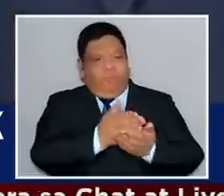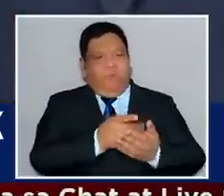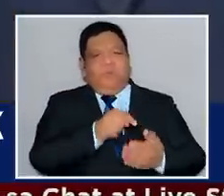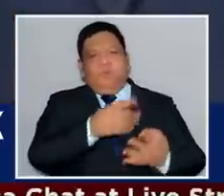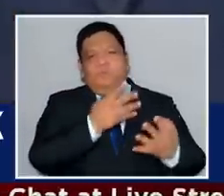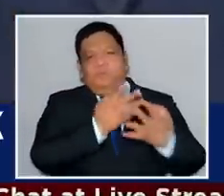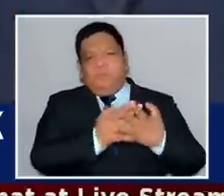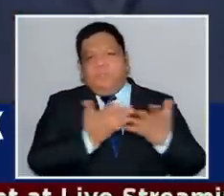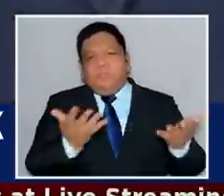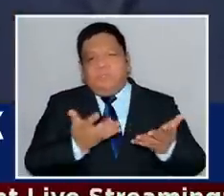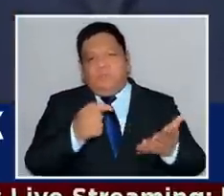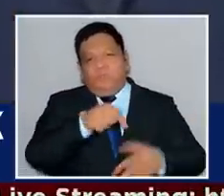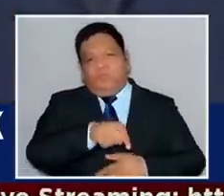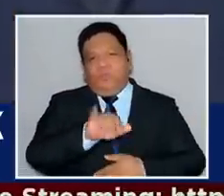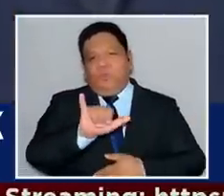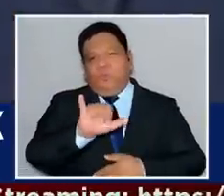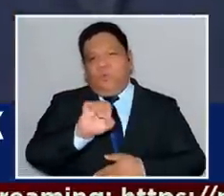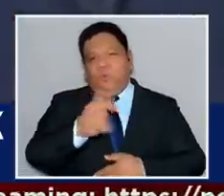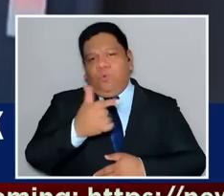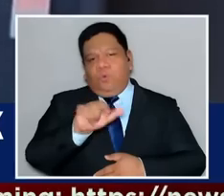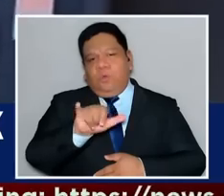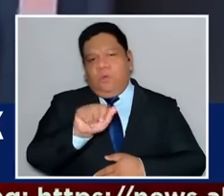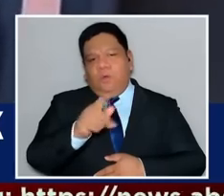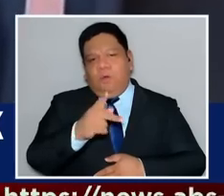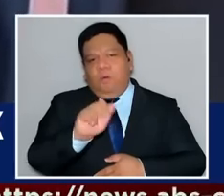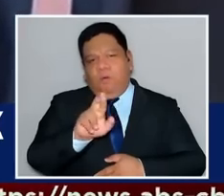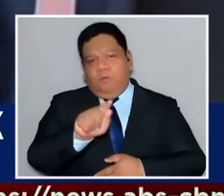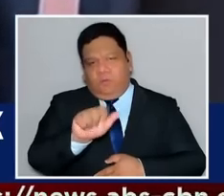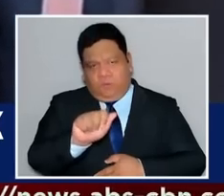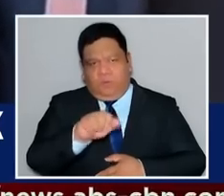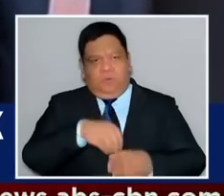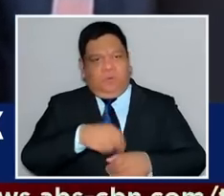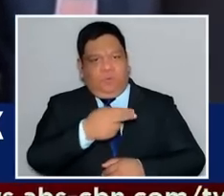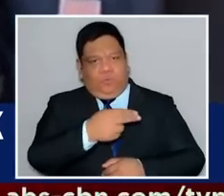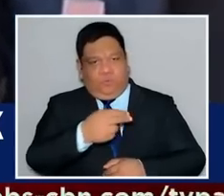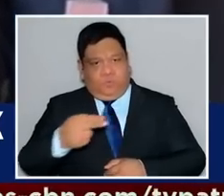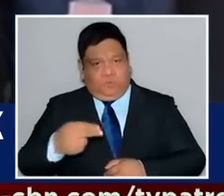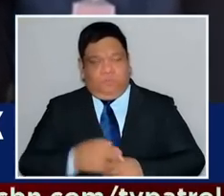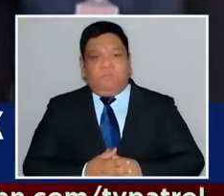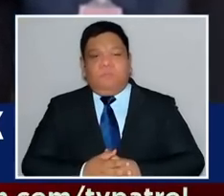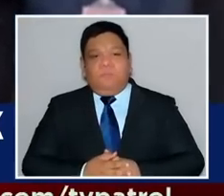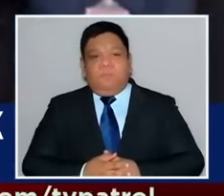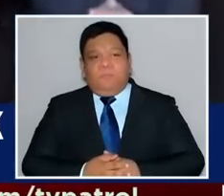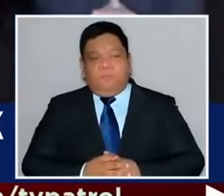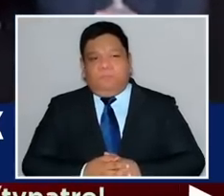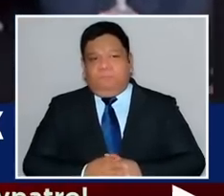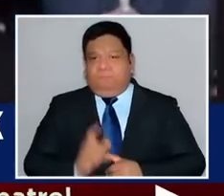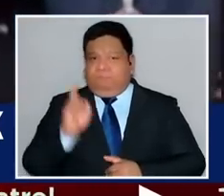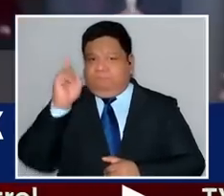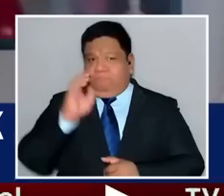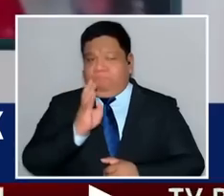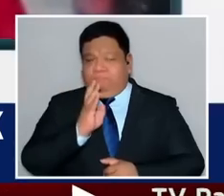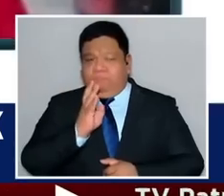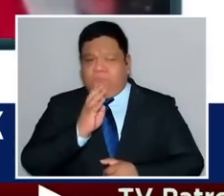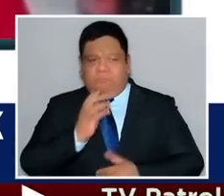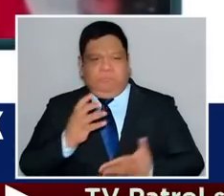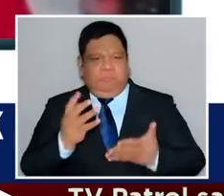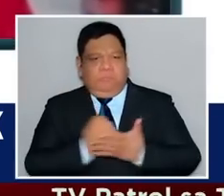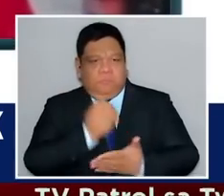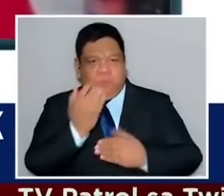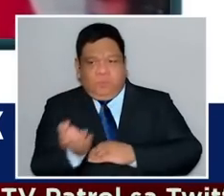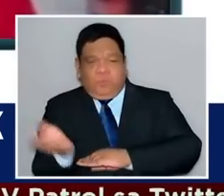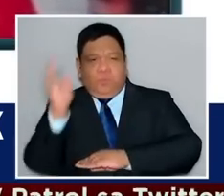Indonesia nitong kalagitnaan ng buwan. They were able to spend almost the whole day together, to eat together,